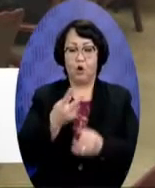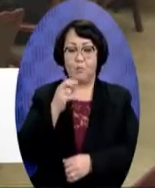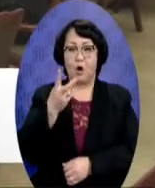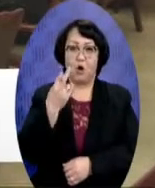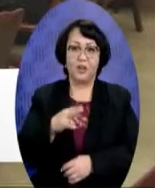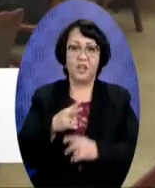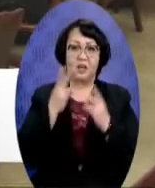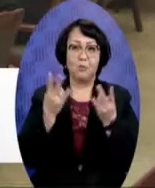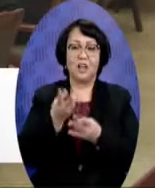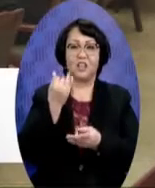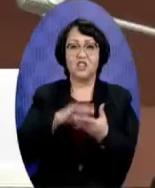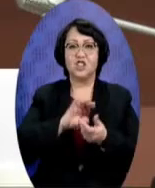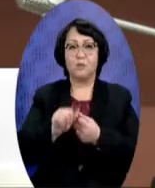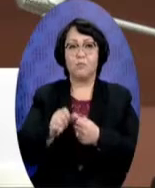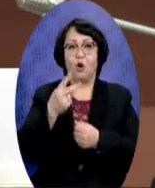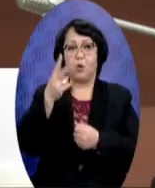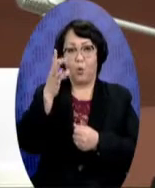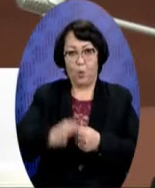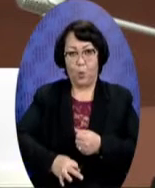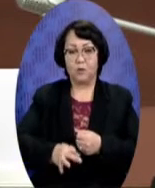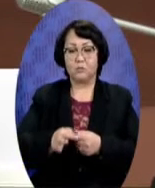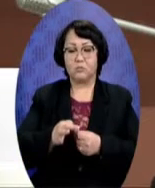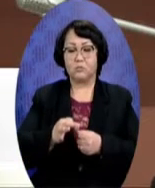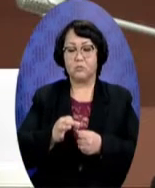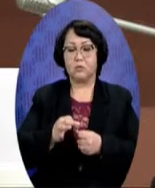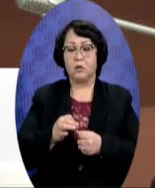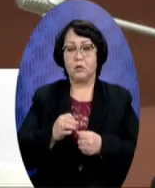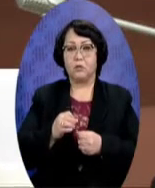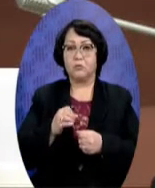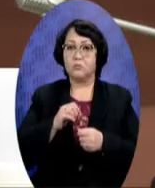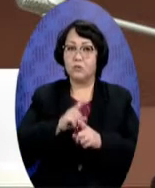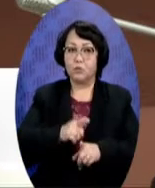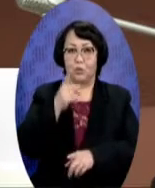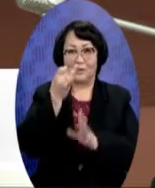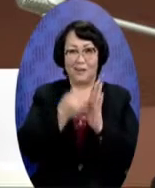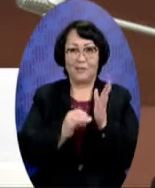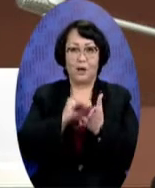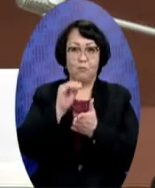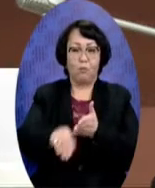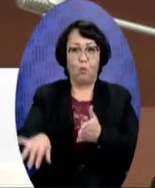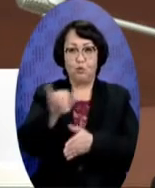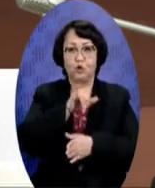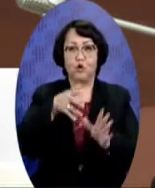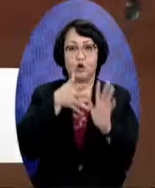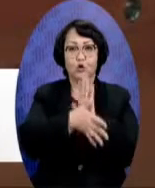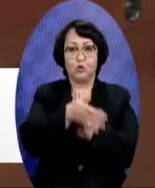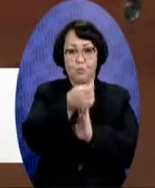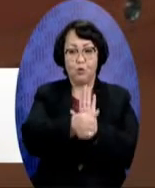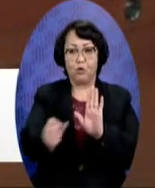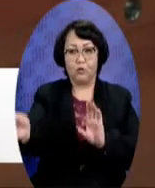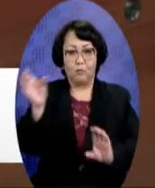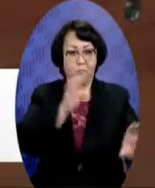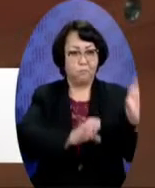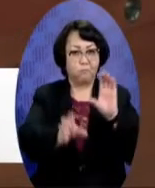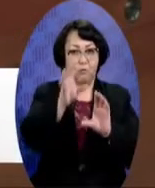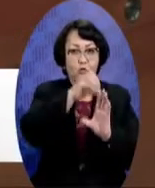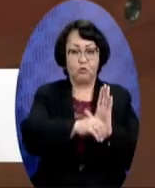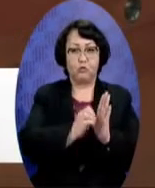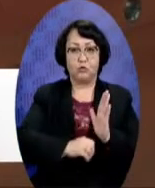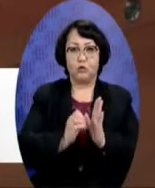шимтгэлийн 2% нэмэгдлээр 170 тэрбум гаруй төгрөгийн орлогыг улсын төсөв төвлөрүүлэхээр тусгасан. Иргэдэд ачаалл